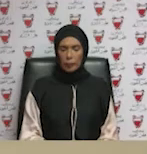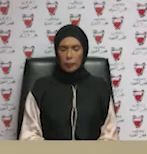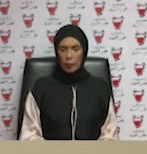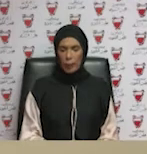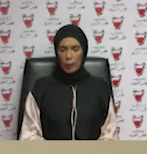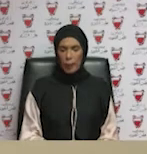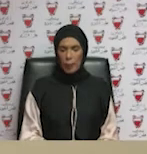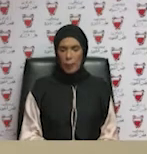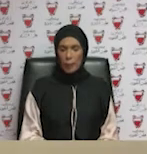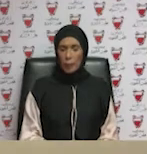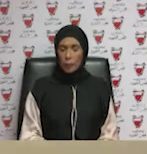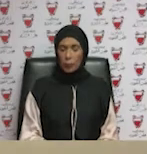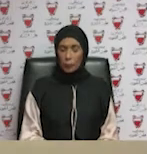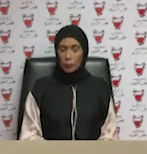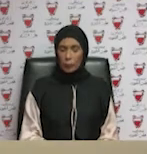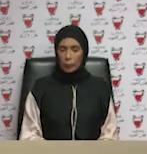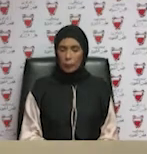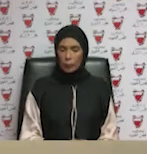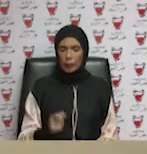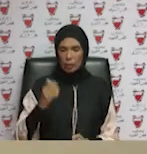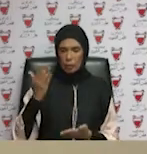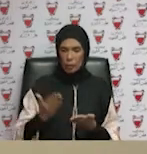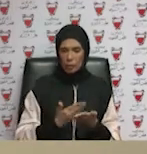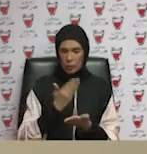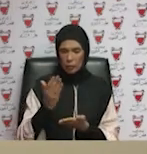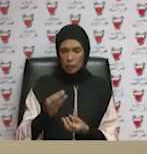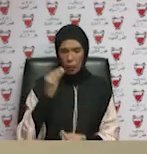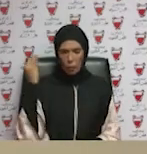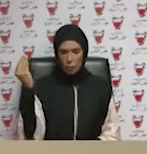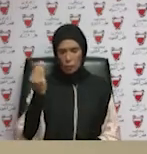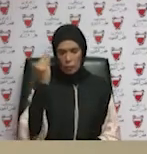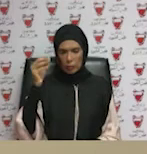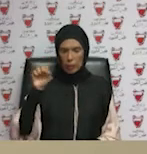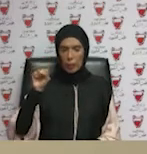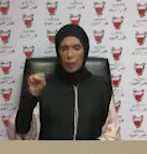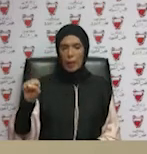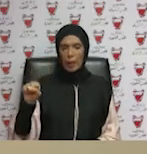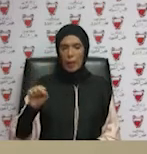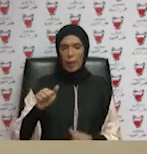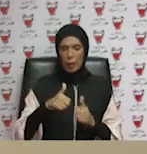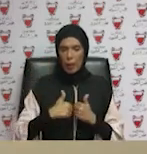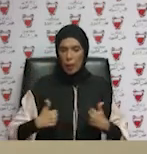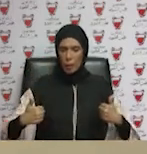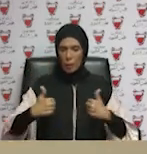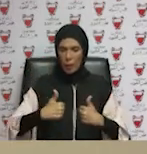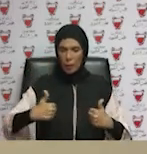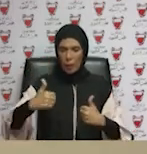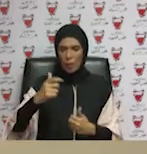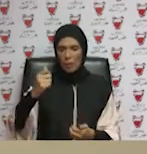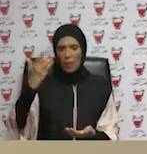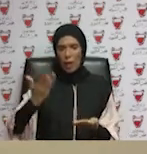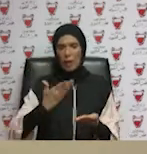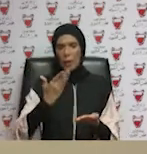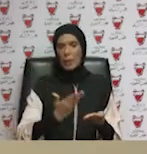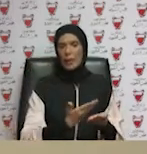النفطية عن طريق الاستثمار في السياحة، خصوصا السياحة العائلية، كذلك الاستثمار في